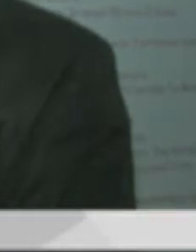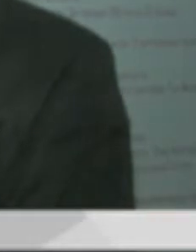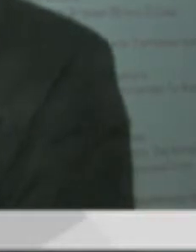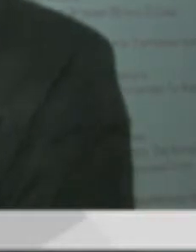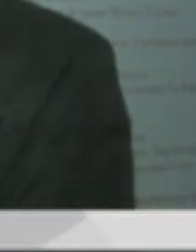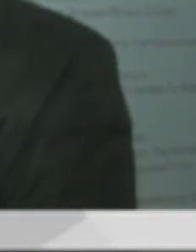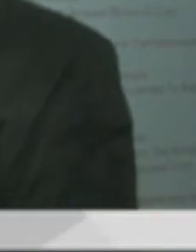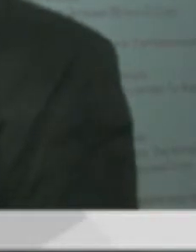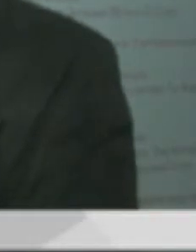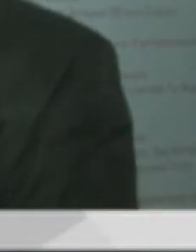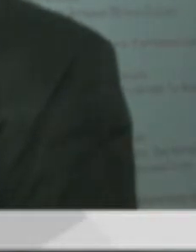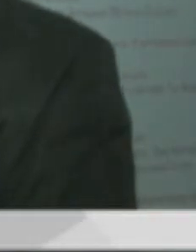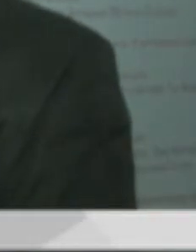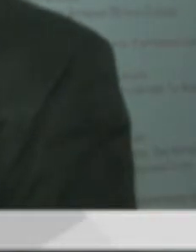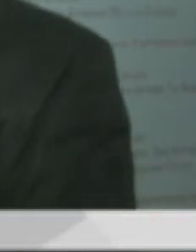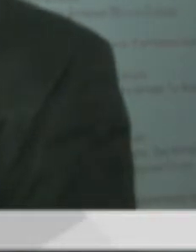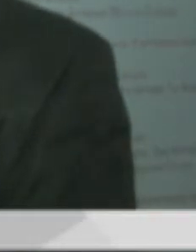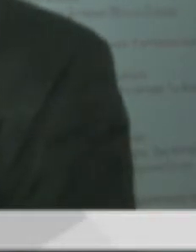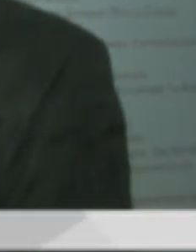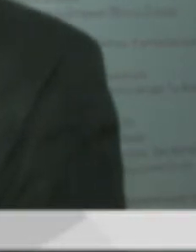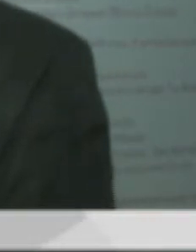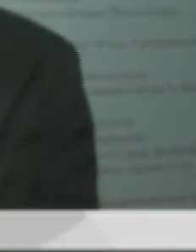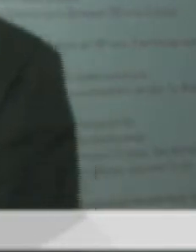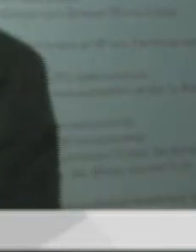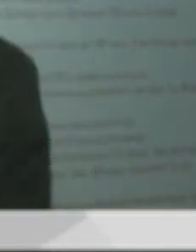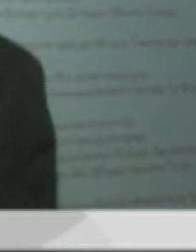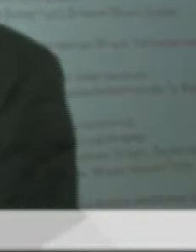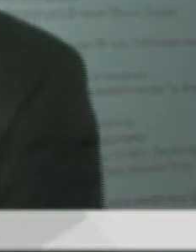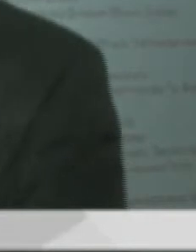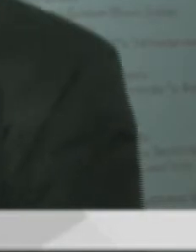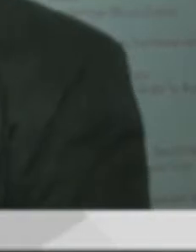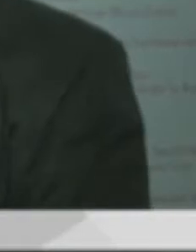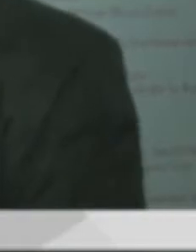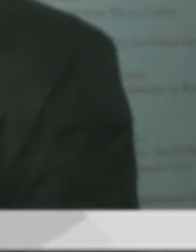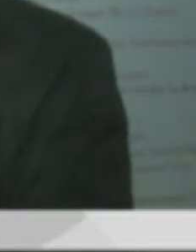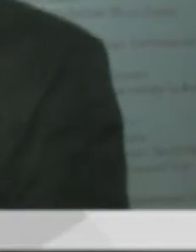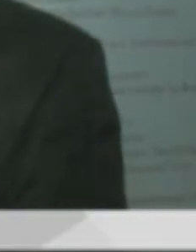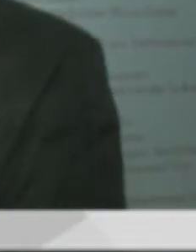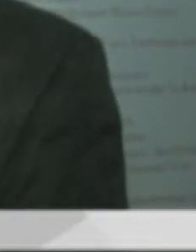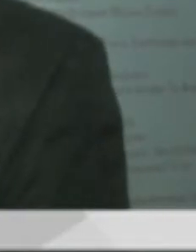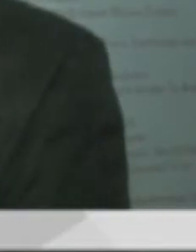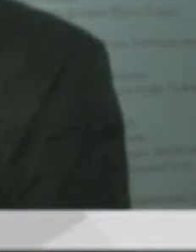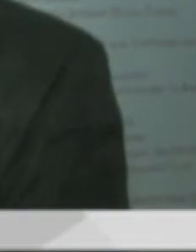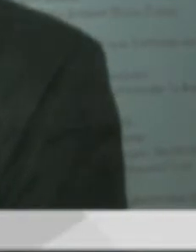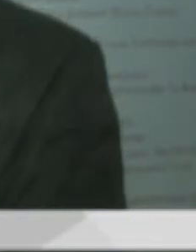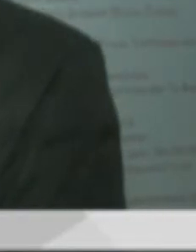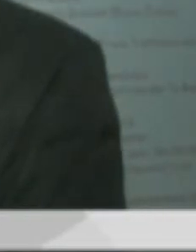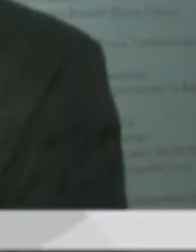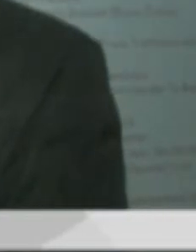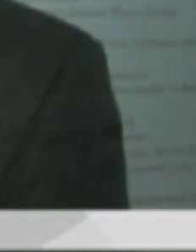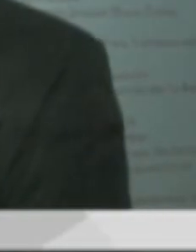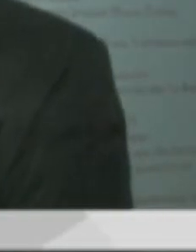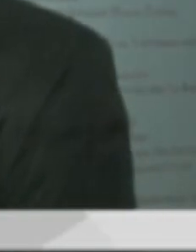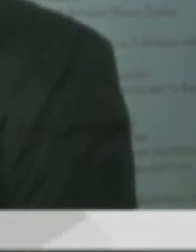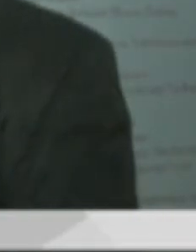сияқты. Соны түсіндіріп, сосын енді осы халқымыздың әл-ауқатын төмендетпеу керек. Сол уақытта жақсы-жақсы шаралар